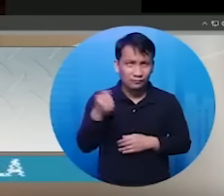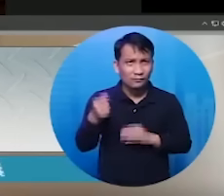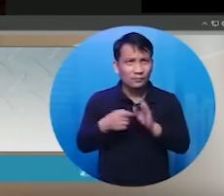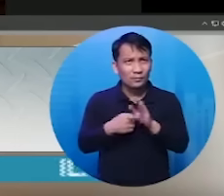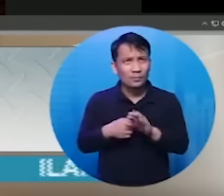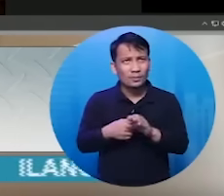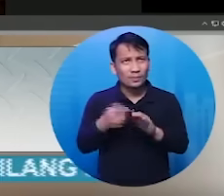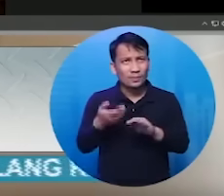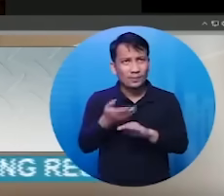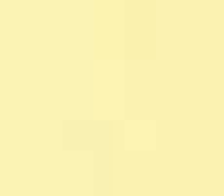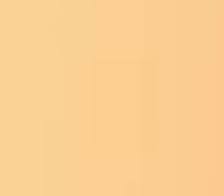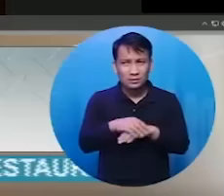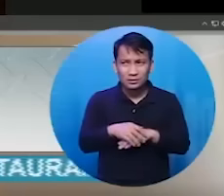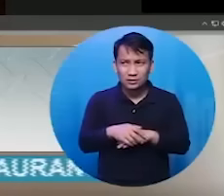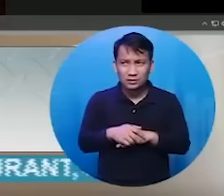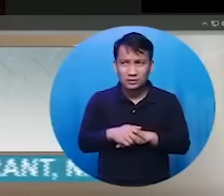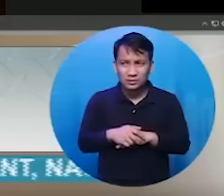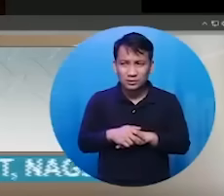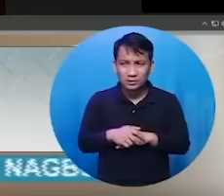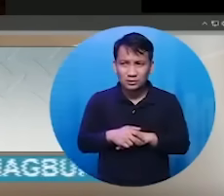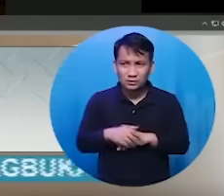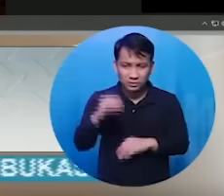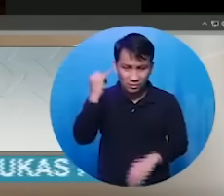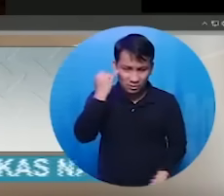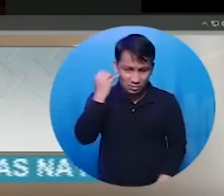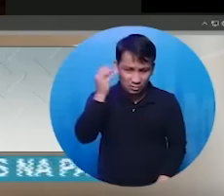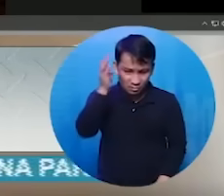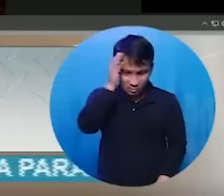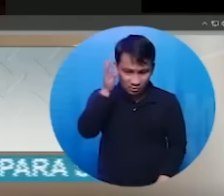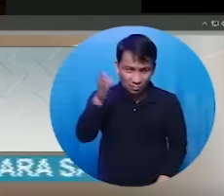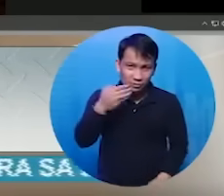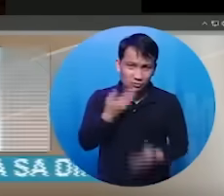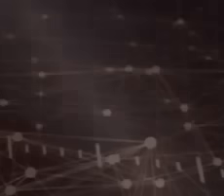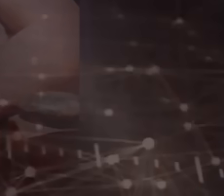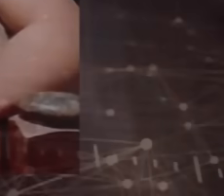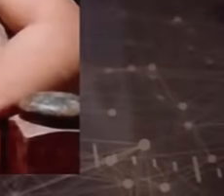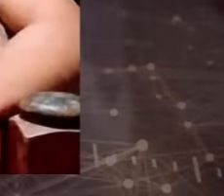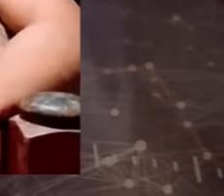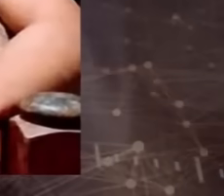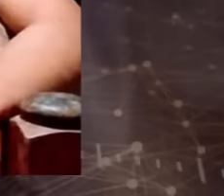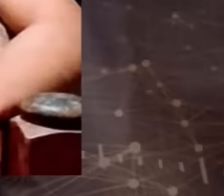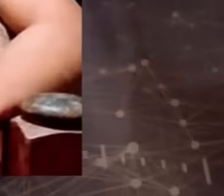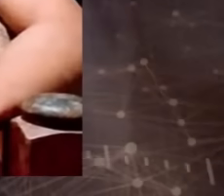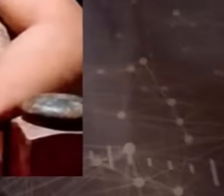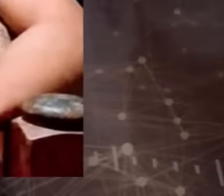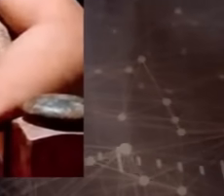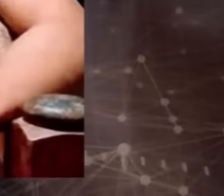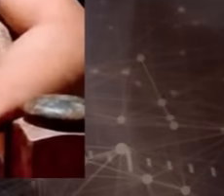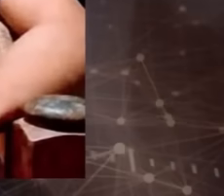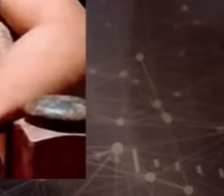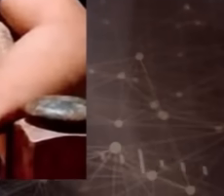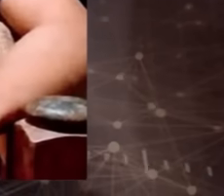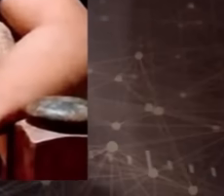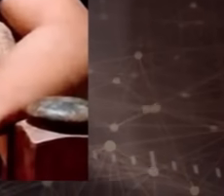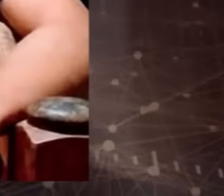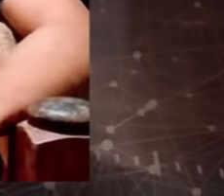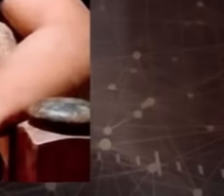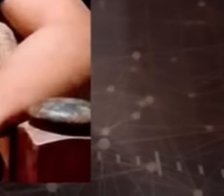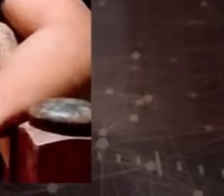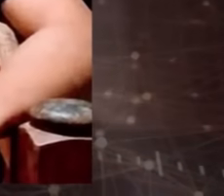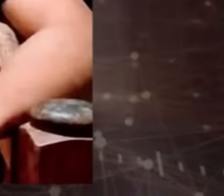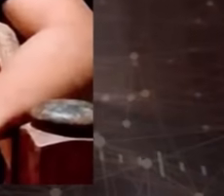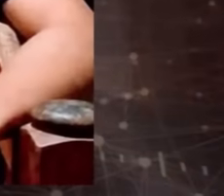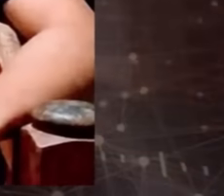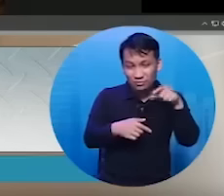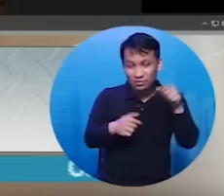nasa telepono. Baka bumitaw to eh. Sir Jim Boy, Duhay Lungsod, magandang umaga po sa inyo, sir. Yes. Jim Boy, sa kabilang linya, yung sister mo at